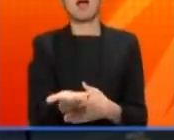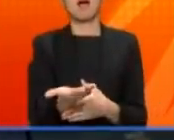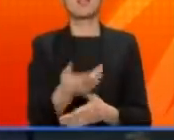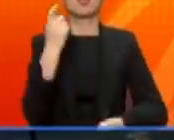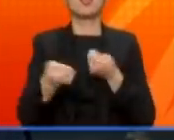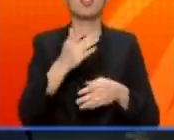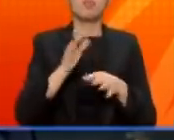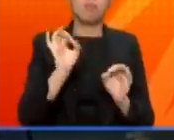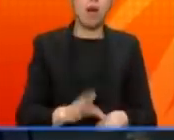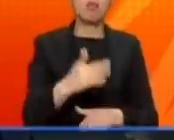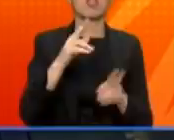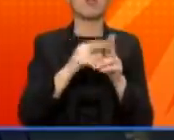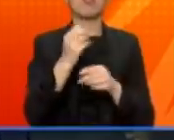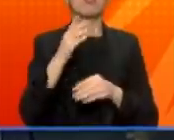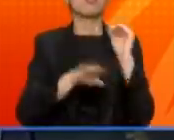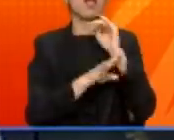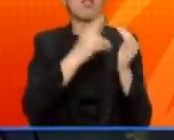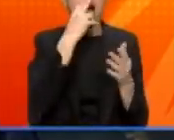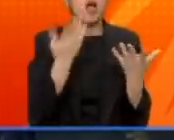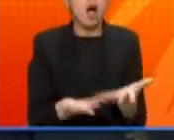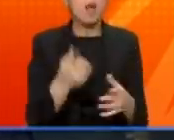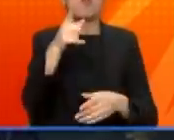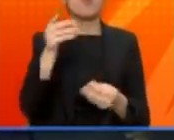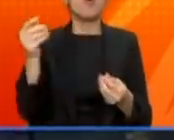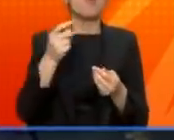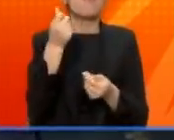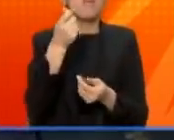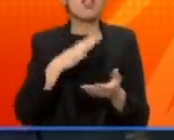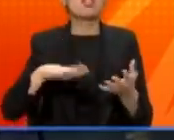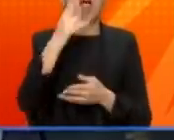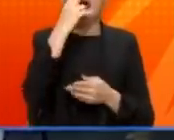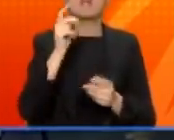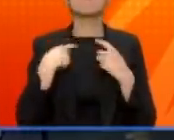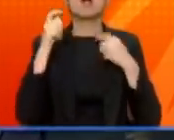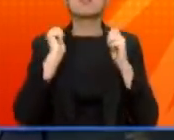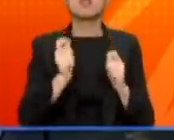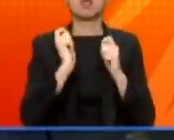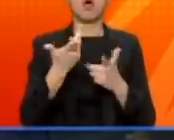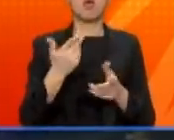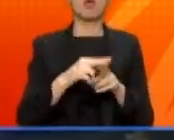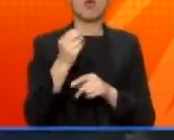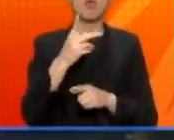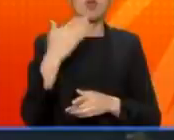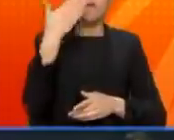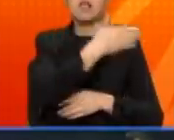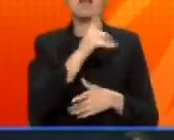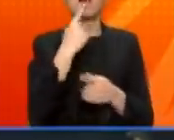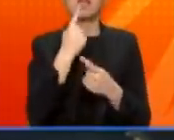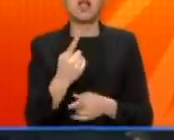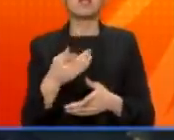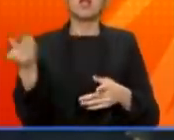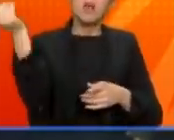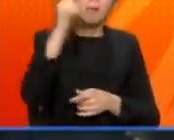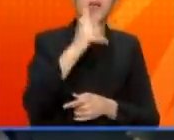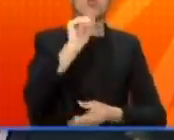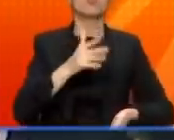iş başındalar. Evet, virüsle yaşamaya alışıyoruz ama bu fiyatlara alışmaya niyetimiz yok. Olmamalı da zaten. Koronavirüs Ramazan derken üstüne bir